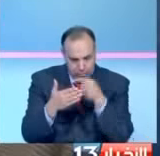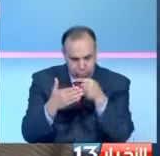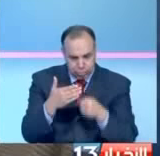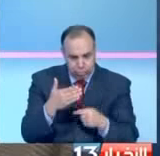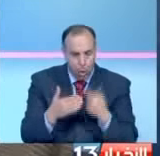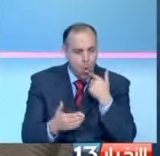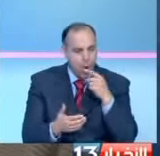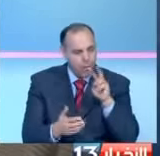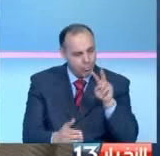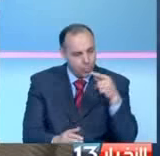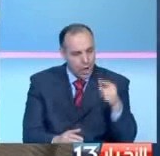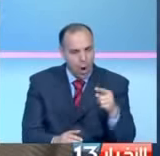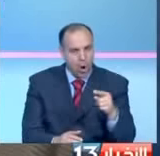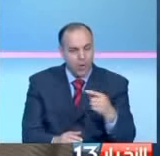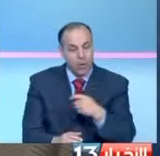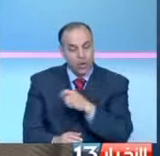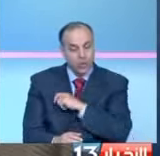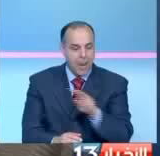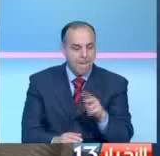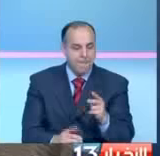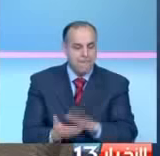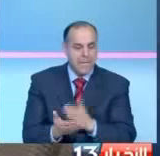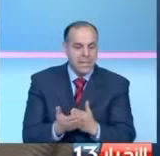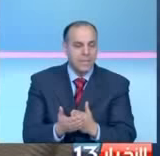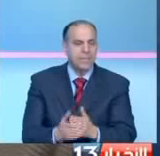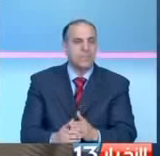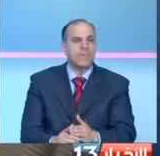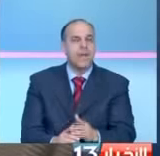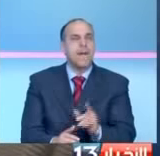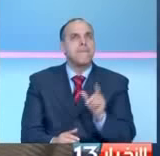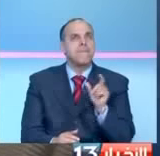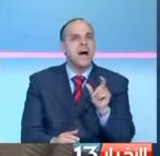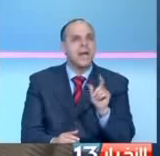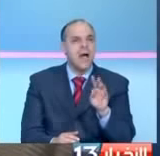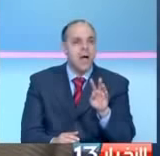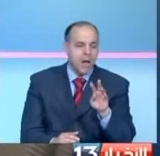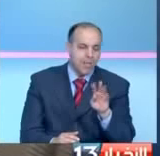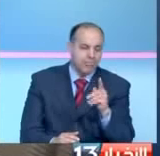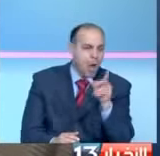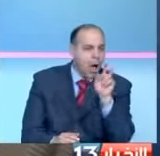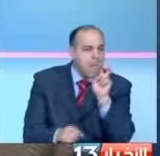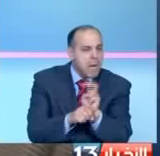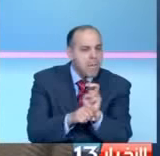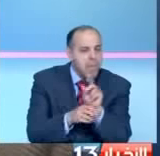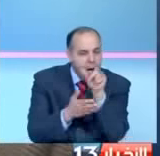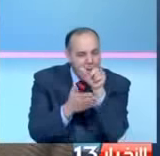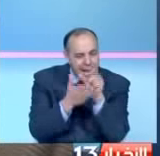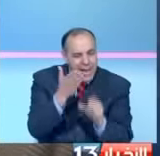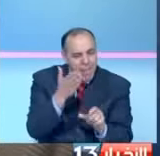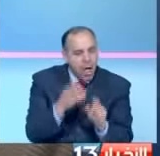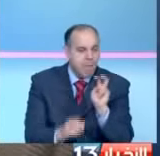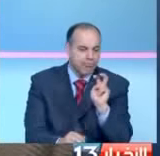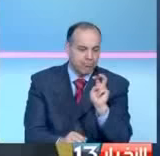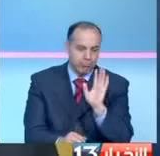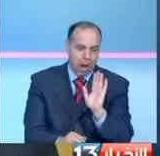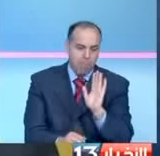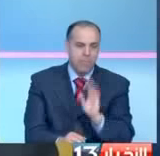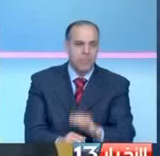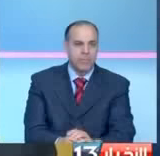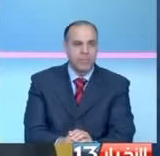لغة الوصول في اللغة الإسبانية تكون قصيدة، بمعنى القصيدة ما تفقدش الروح والنفس الشعري